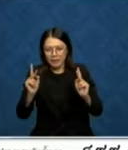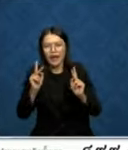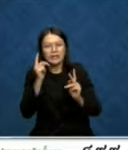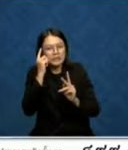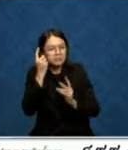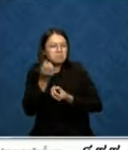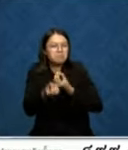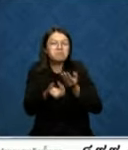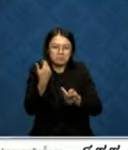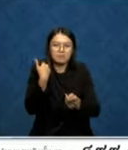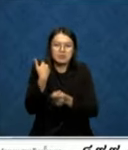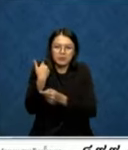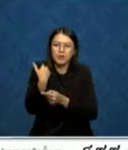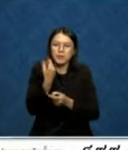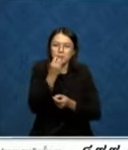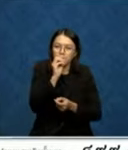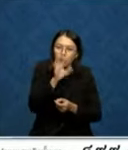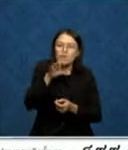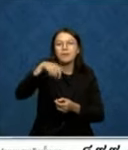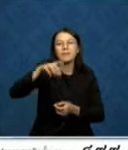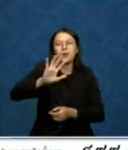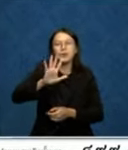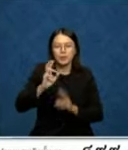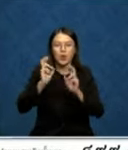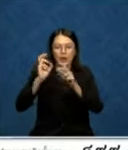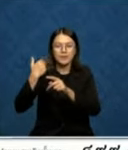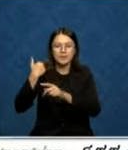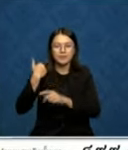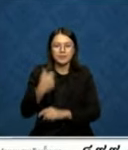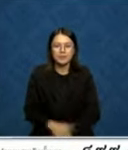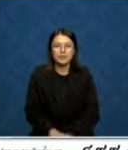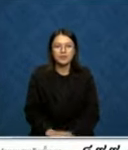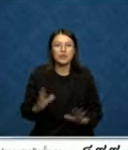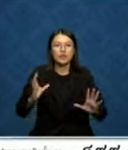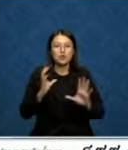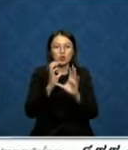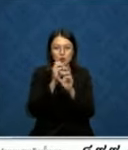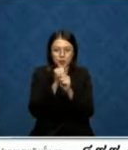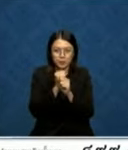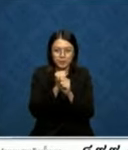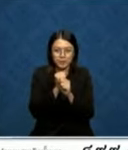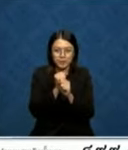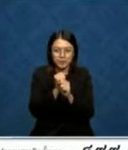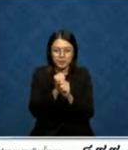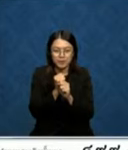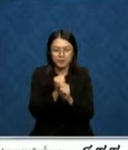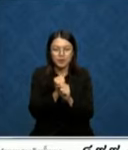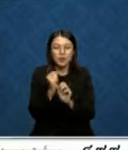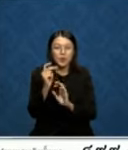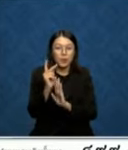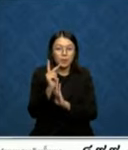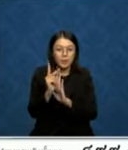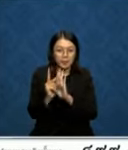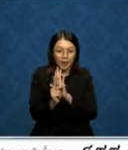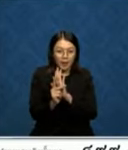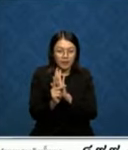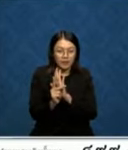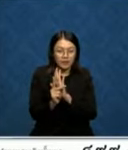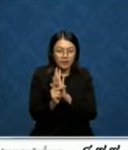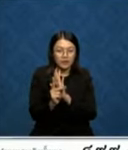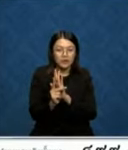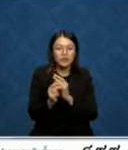ความคิดเห็นไปแล้วผมจะไม่พูดถึงเรื่องนี้โดยสรุปประเด็นข้อกฎหมาย